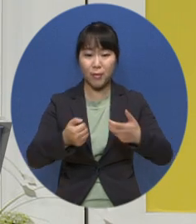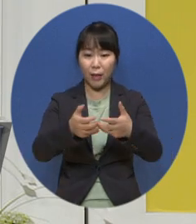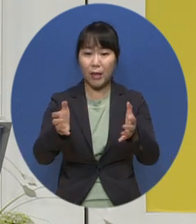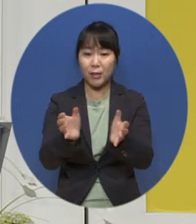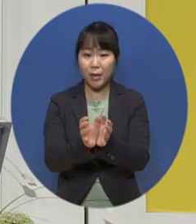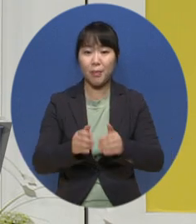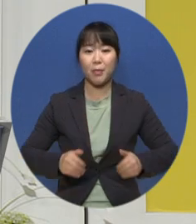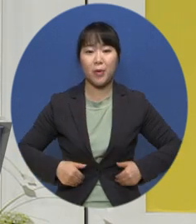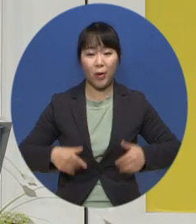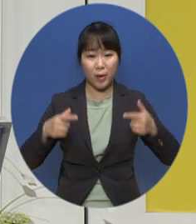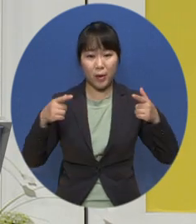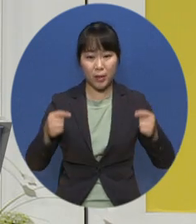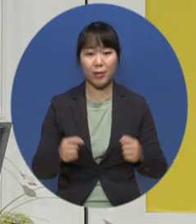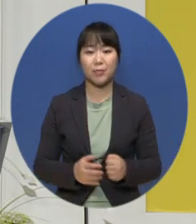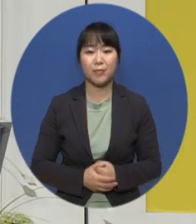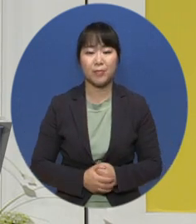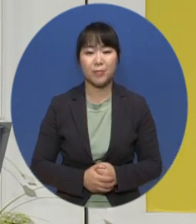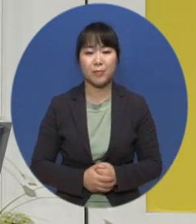같다